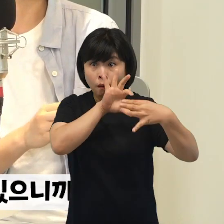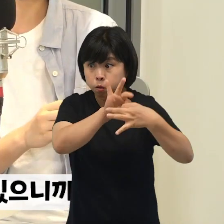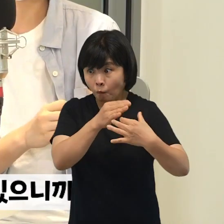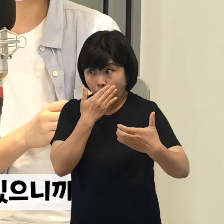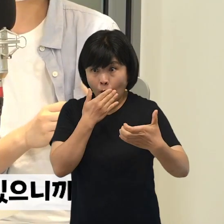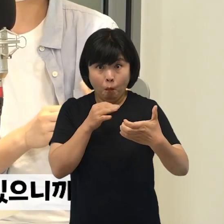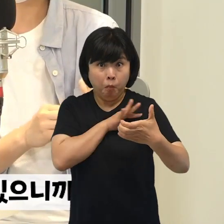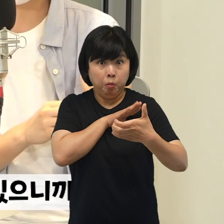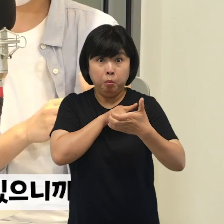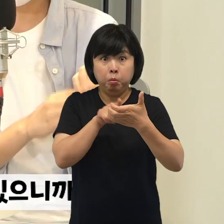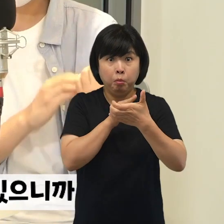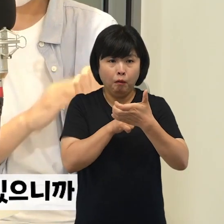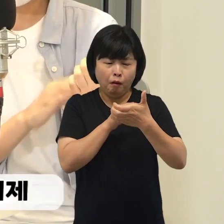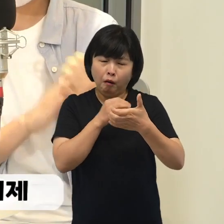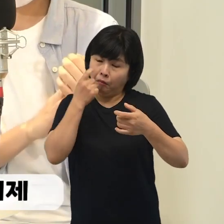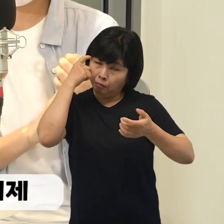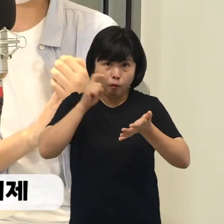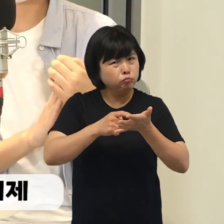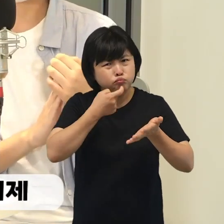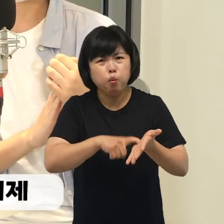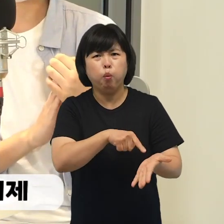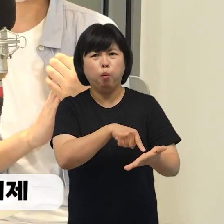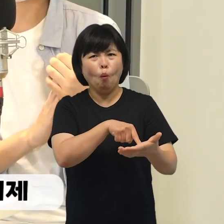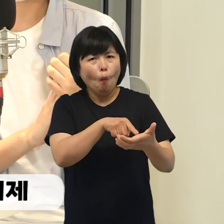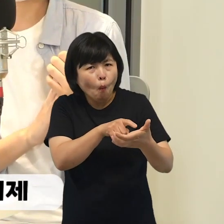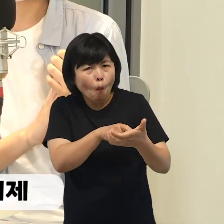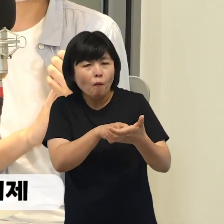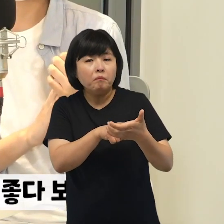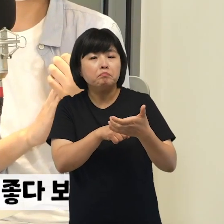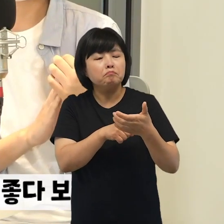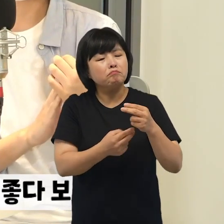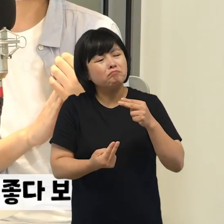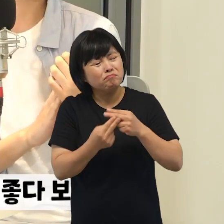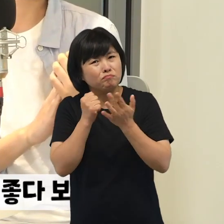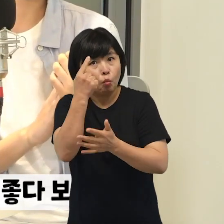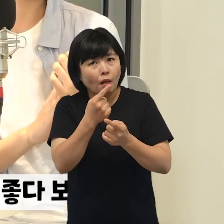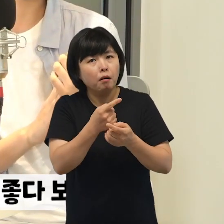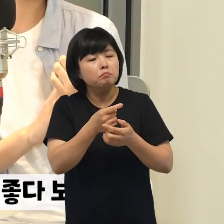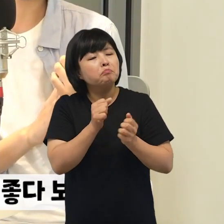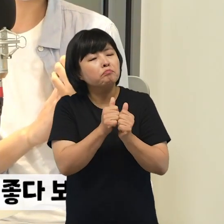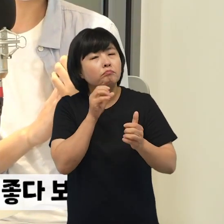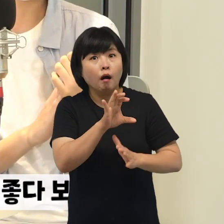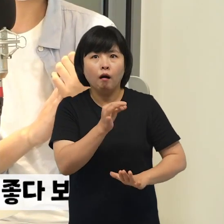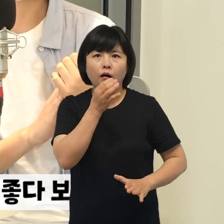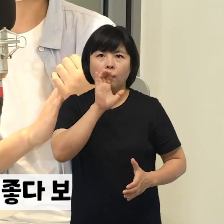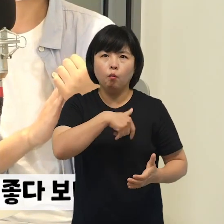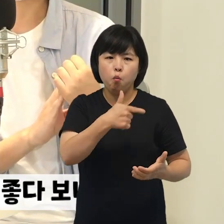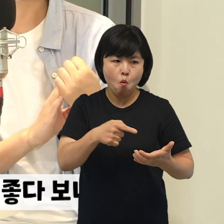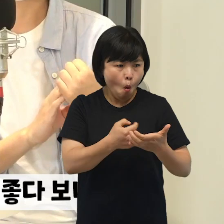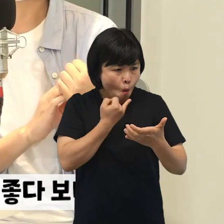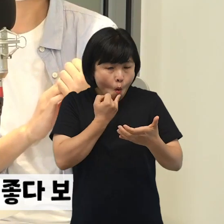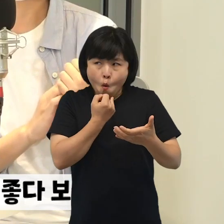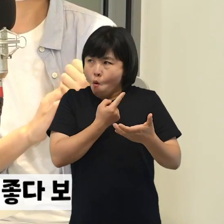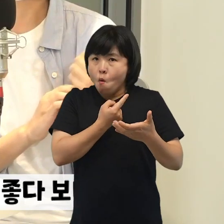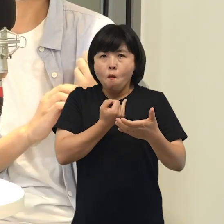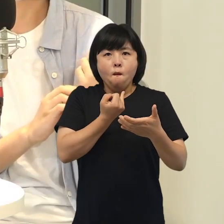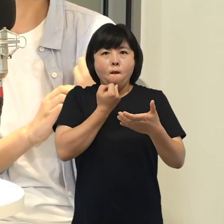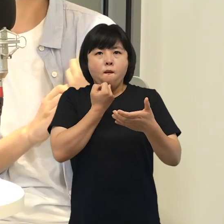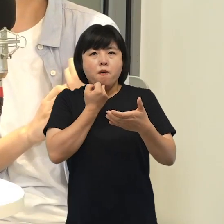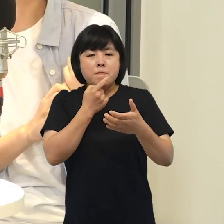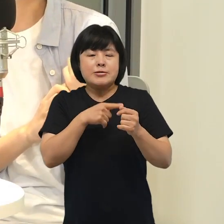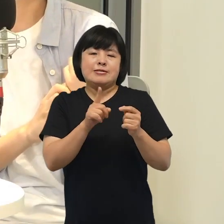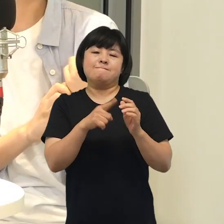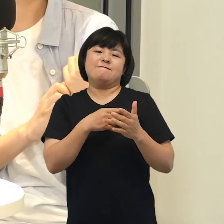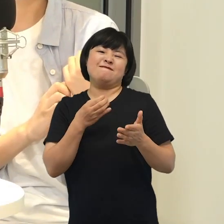진짜 그렇게 거래를 할 수 있으니까 이게 쉬워 보이는 거예요. 그래서 이제 아무래도 적금보다는 주식이 수익률이 훨씬 좋다 보니까